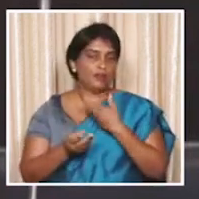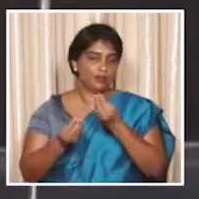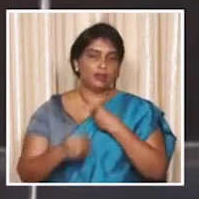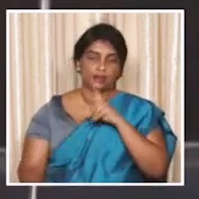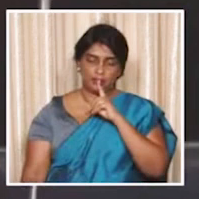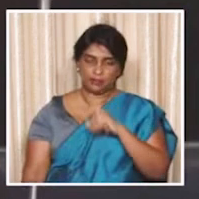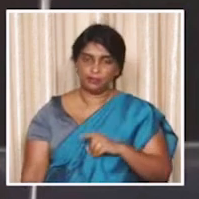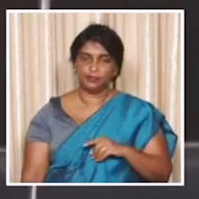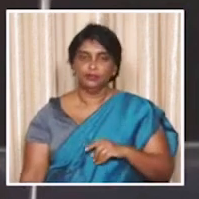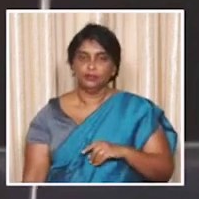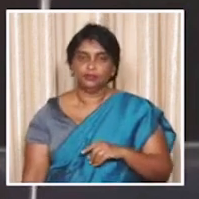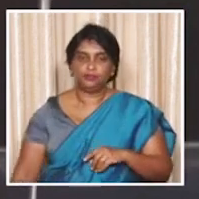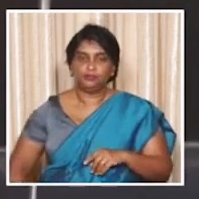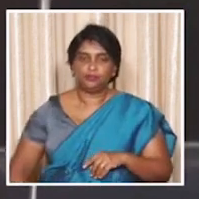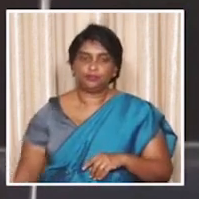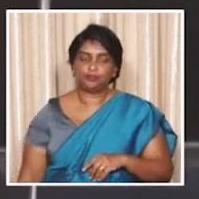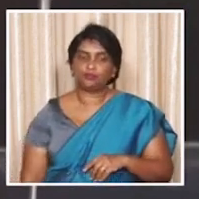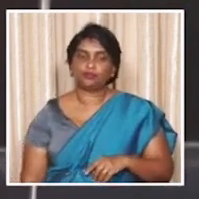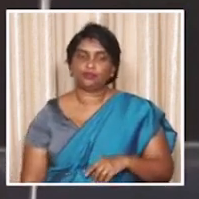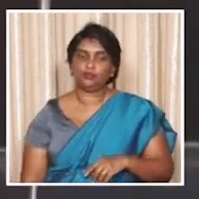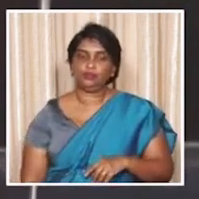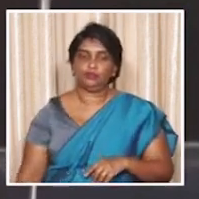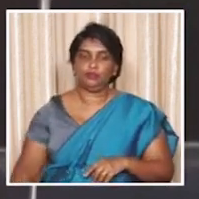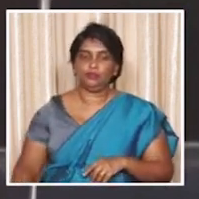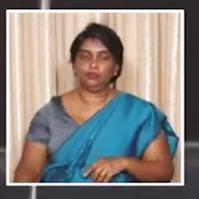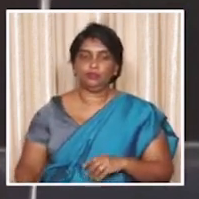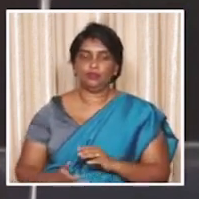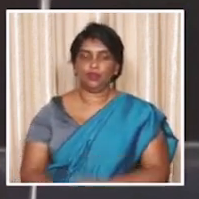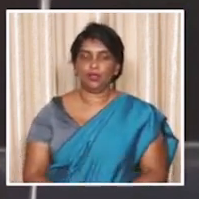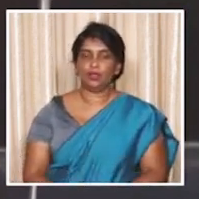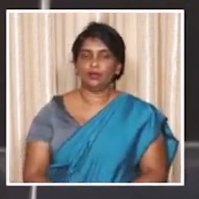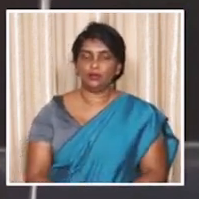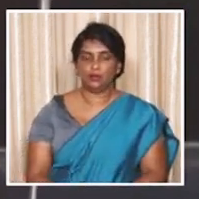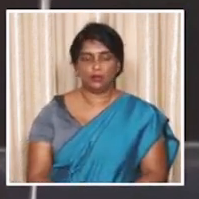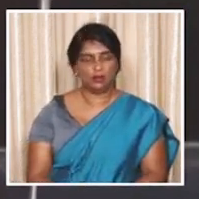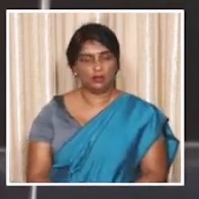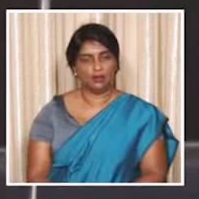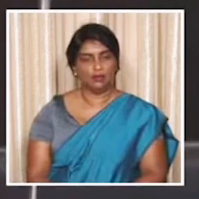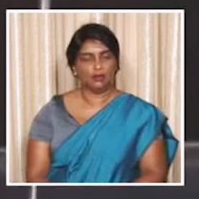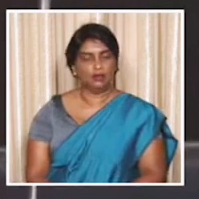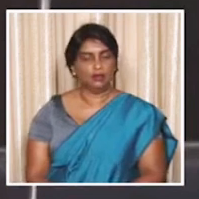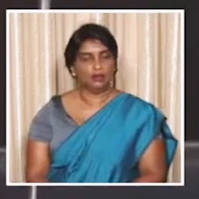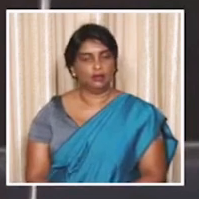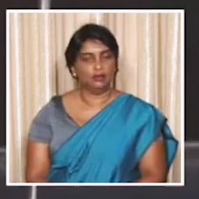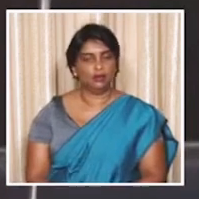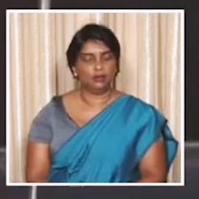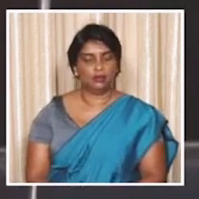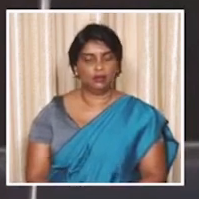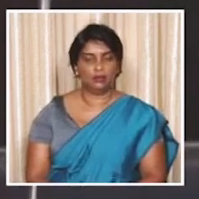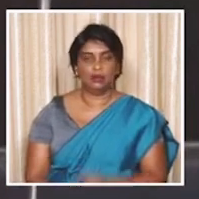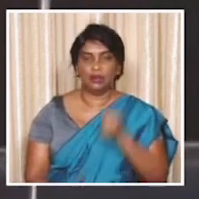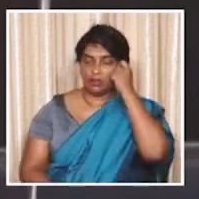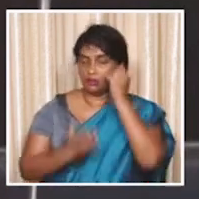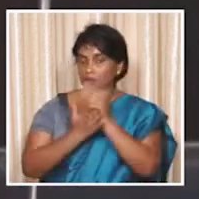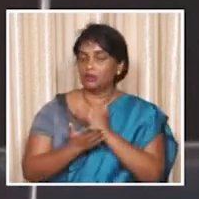Honorable Minister Bandala Gunawardana Garu ape hitupu emathuma me palathye thiyena yojana pilibanda obathuma e yojana